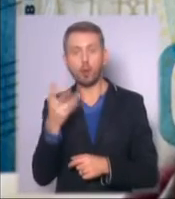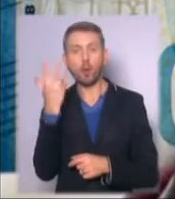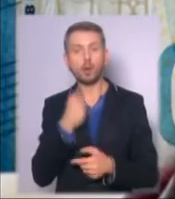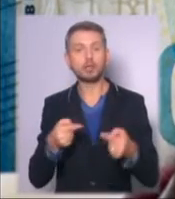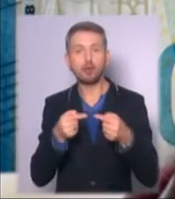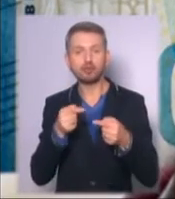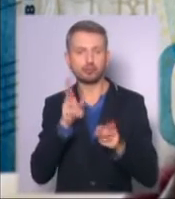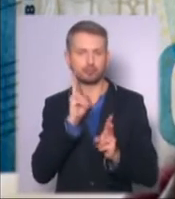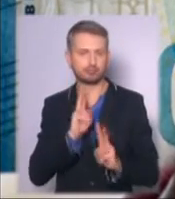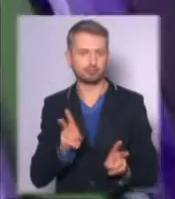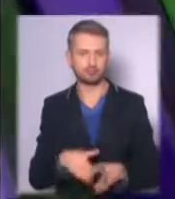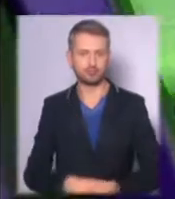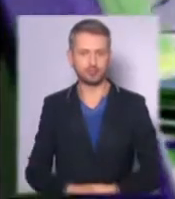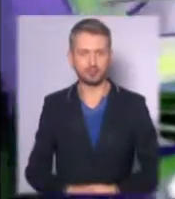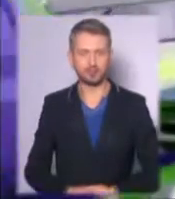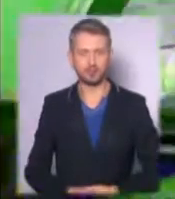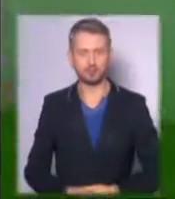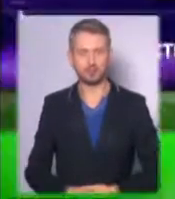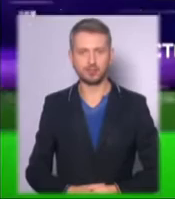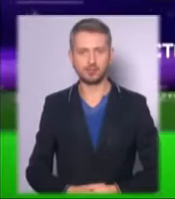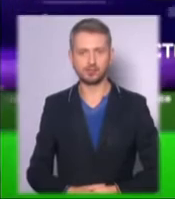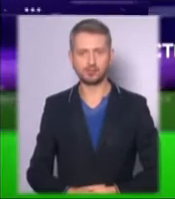не встановлено.